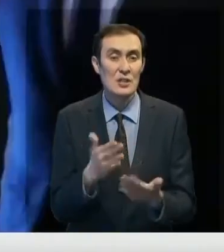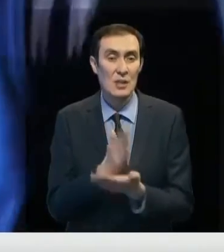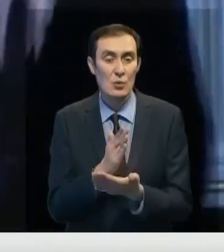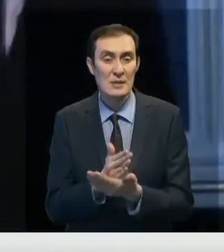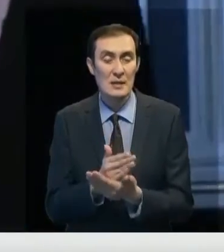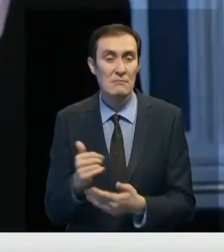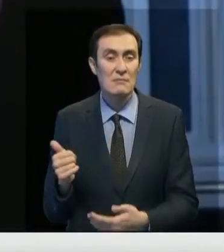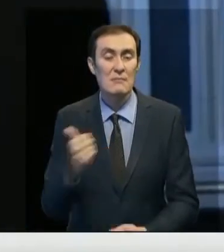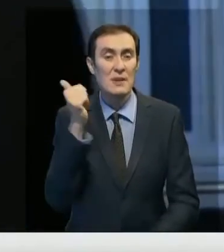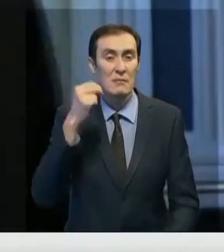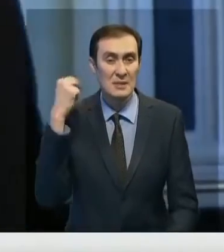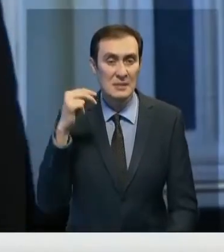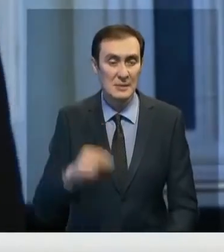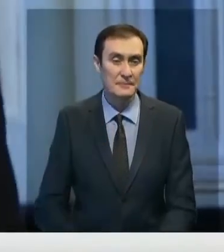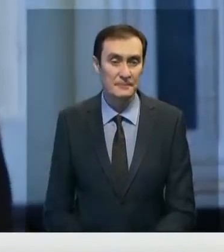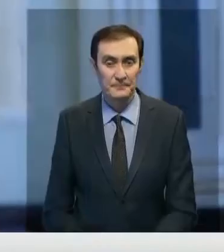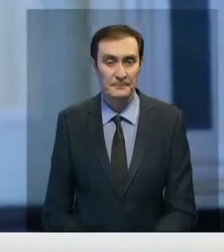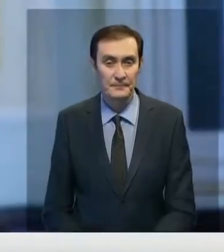Ельбасы.